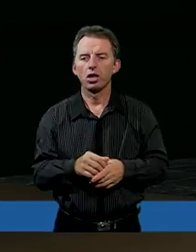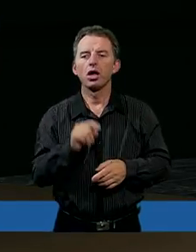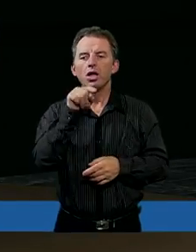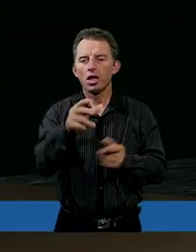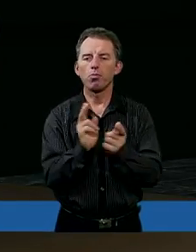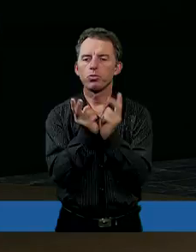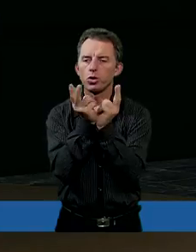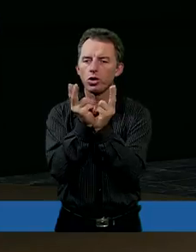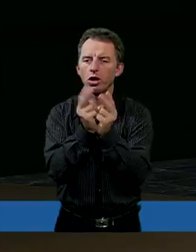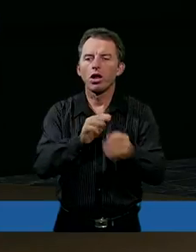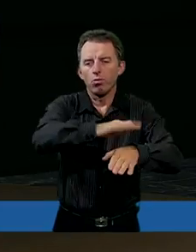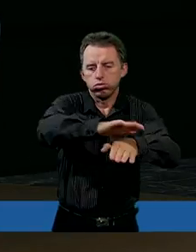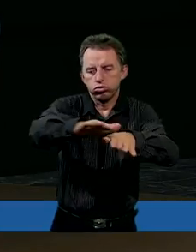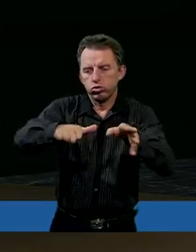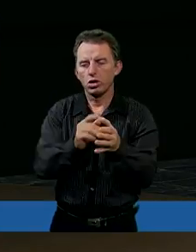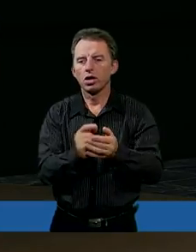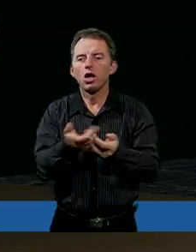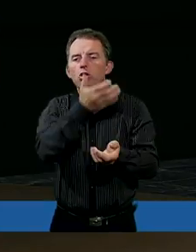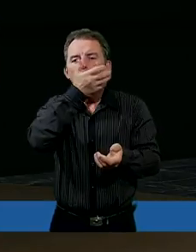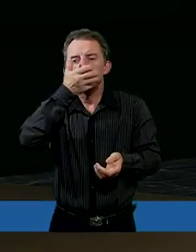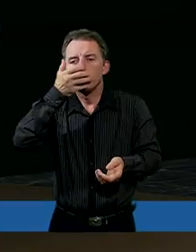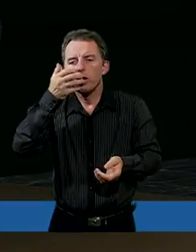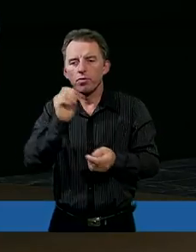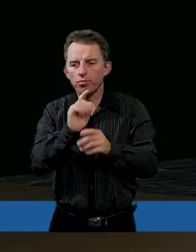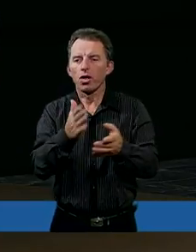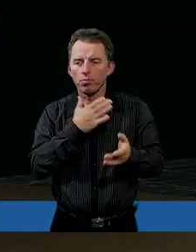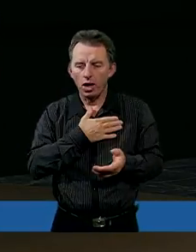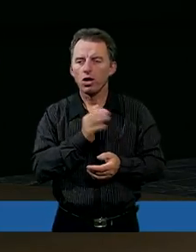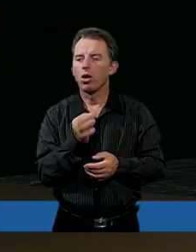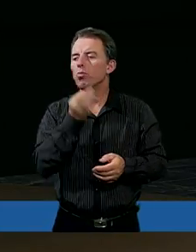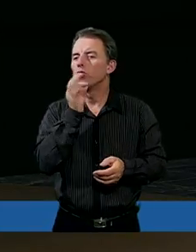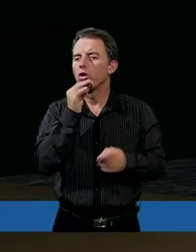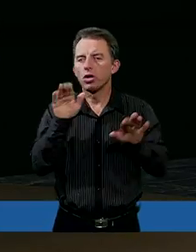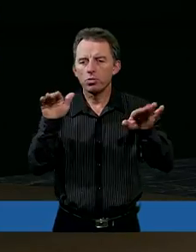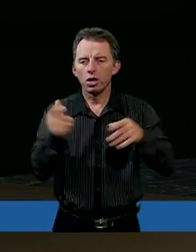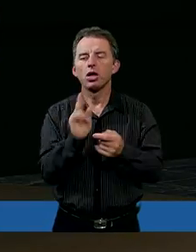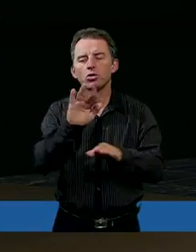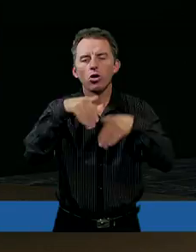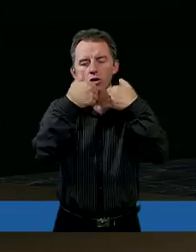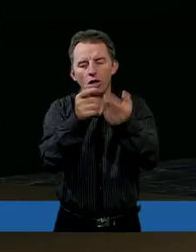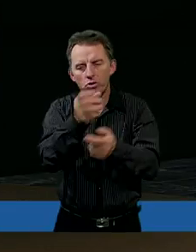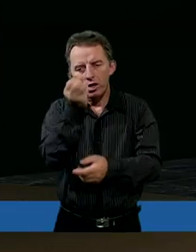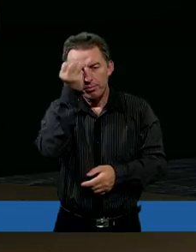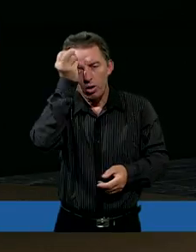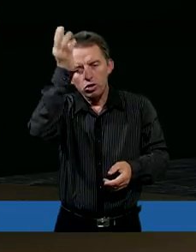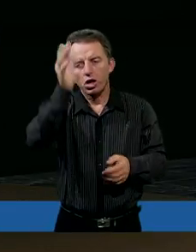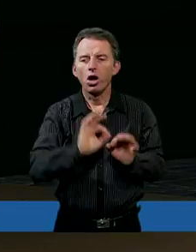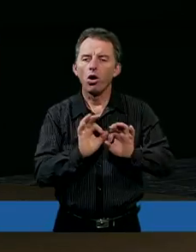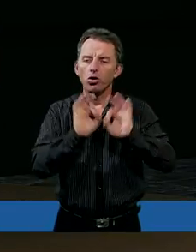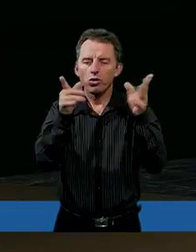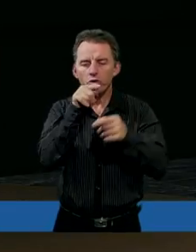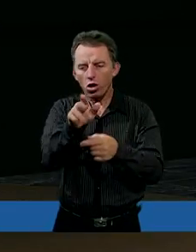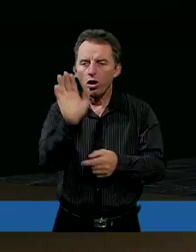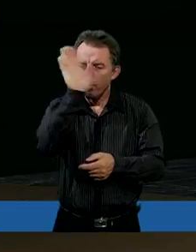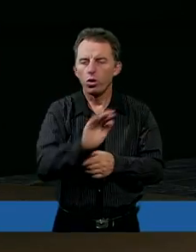tymi piórkami wymoszczą, i tak cieplutko później mają te młode. No kto to dał tej mądrości? Oczywiście, że